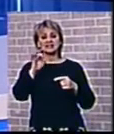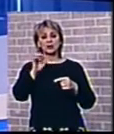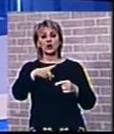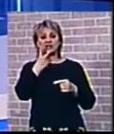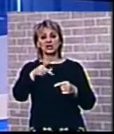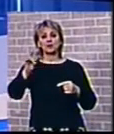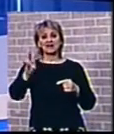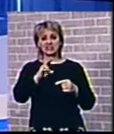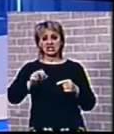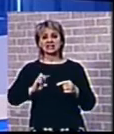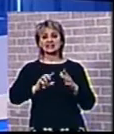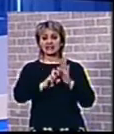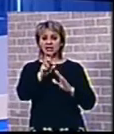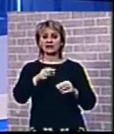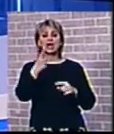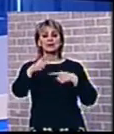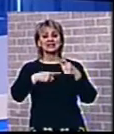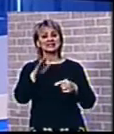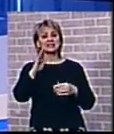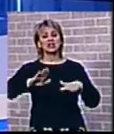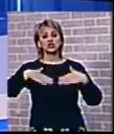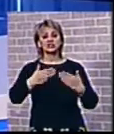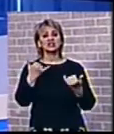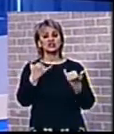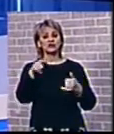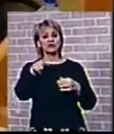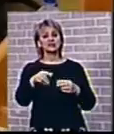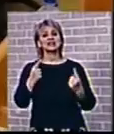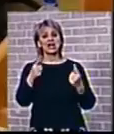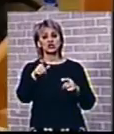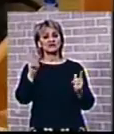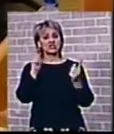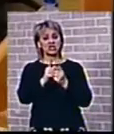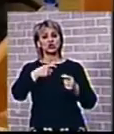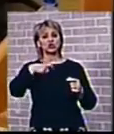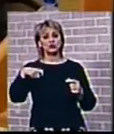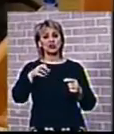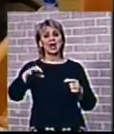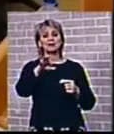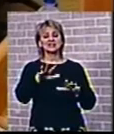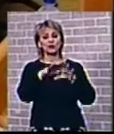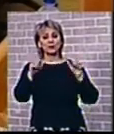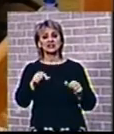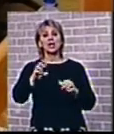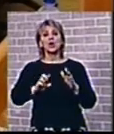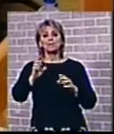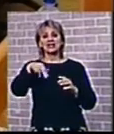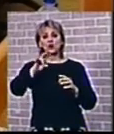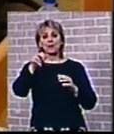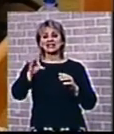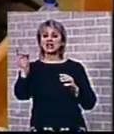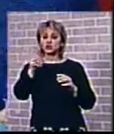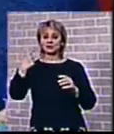Русской Православной Церкви. РПЦ стала инициатором сегодняшней торжественной встречи депутатов областного парламента с митрополитом Ростовским